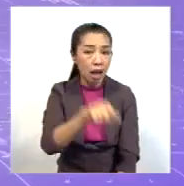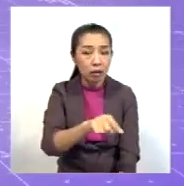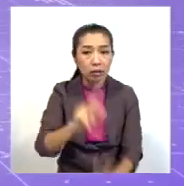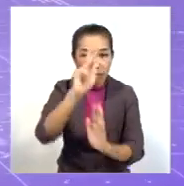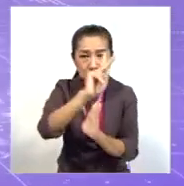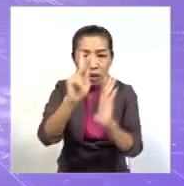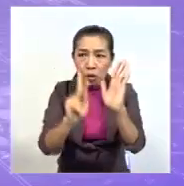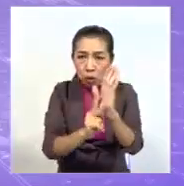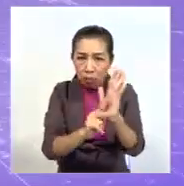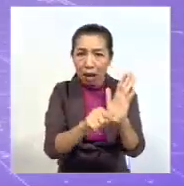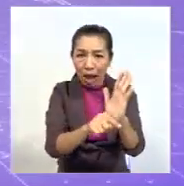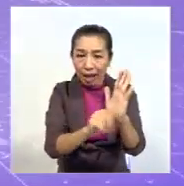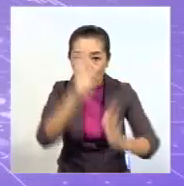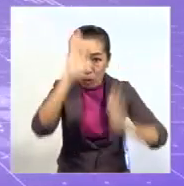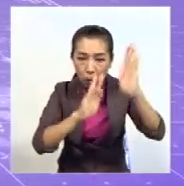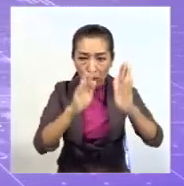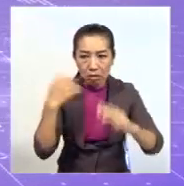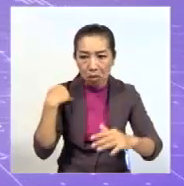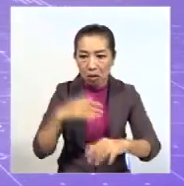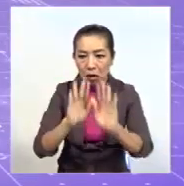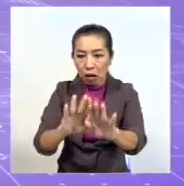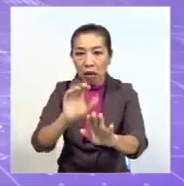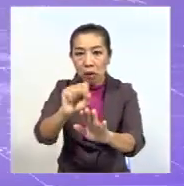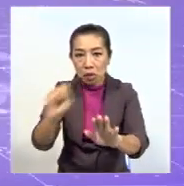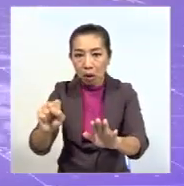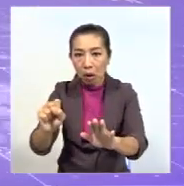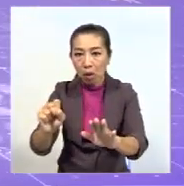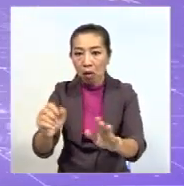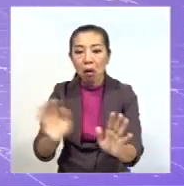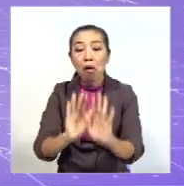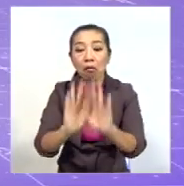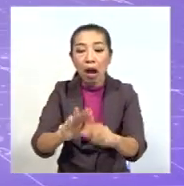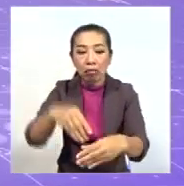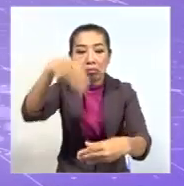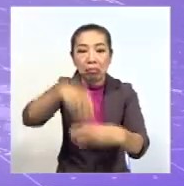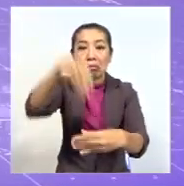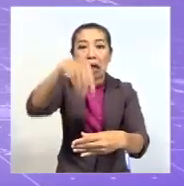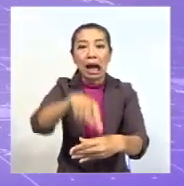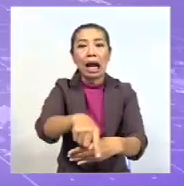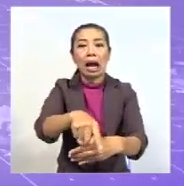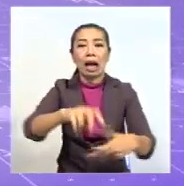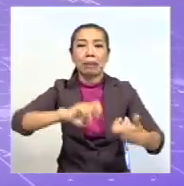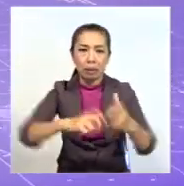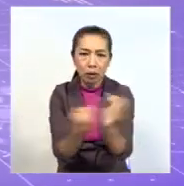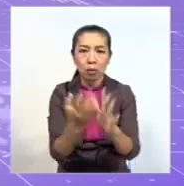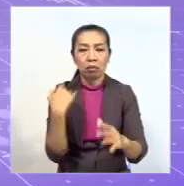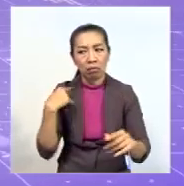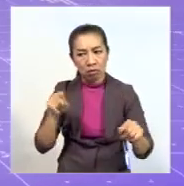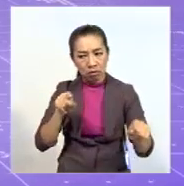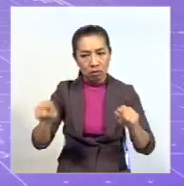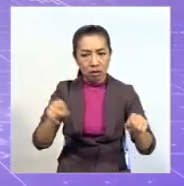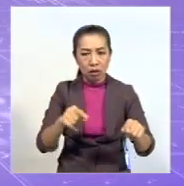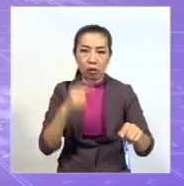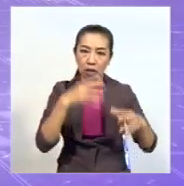ออกกฎหมายแต่มีการเรื่องของการเสียบบัตรแทนนี่แหละก็ทำให้ส่งผลกระทบคือตอนนี้มุมมองทั้งสองฝ่ายอาจจะยังต่